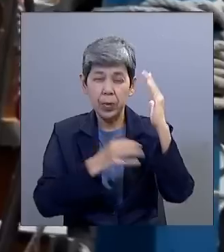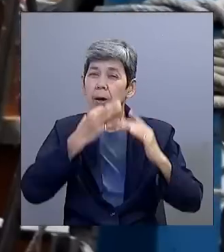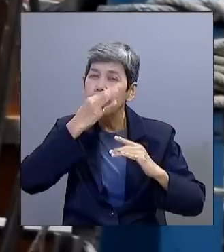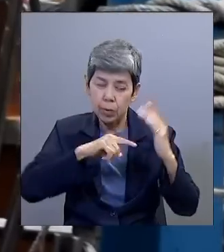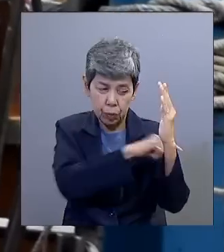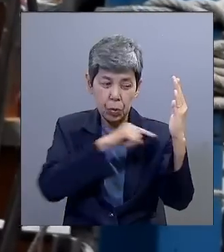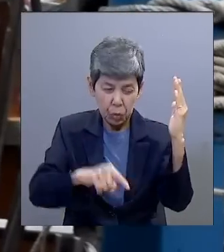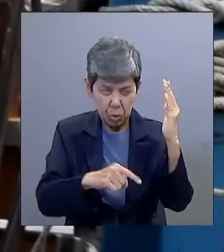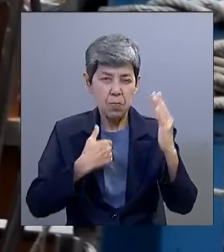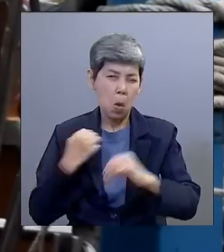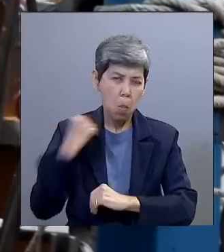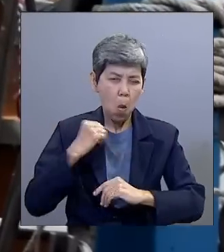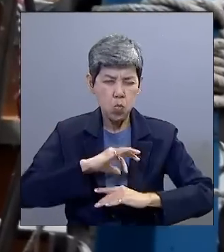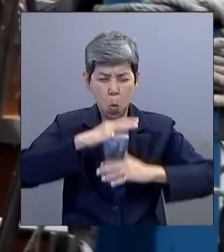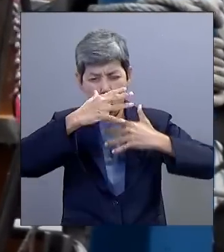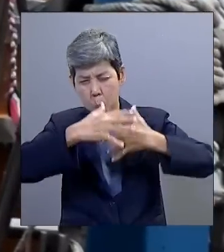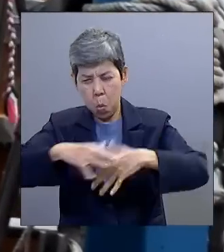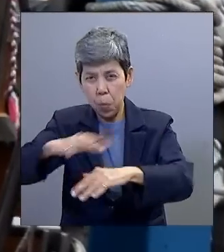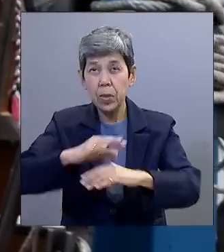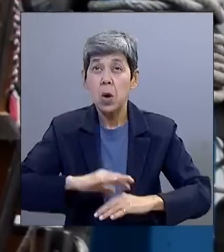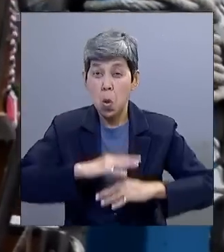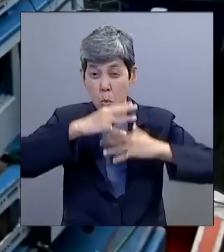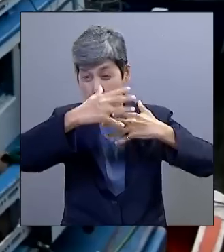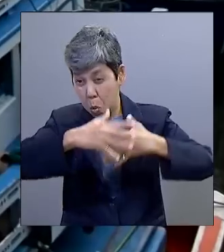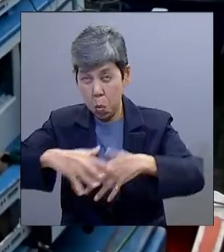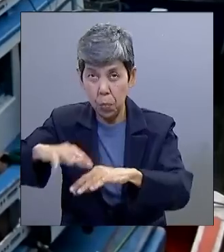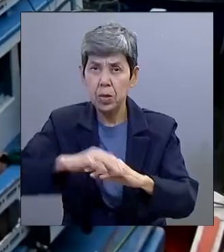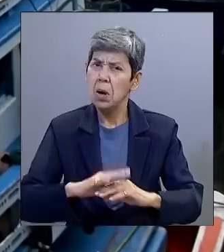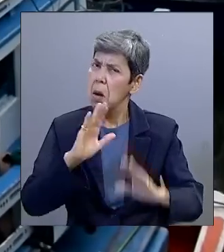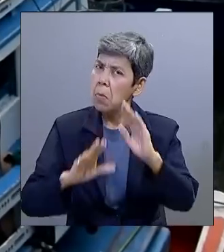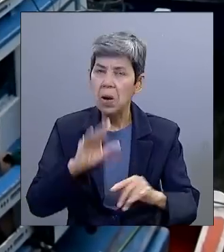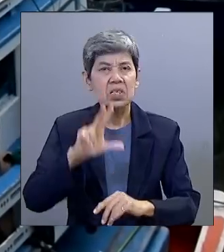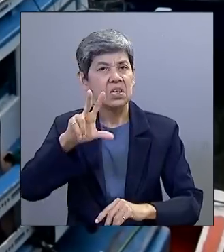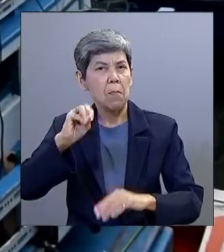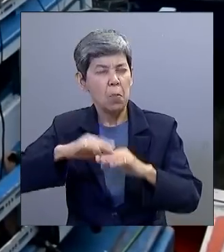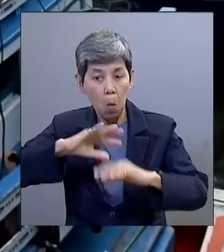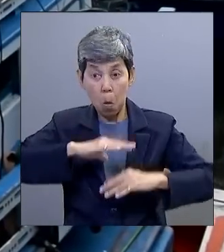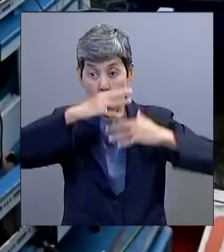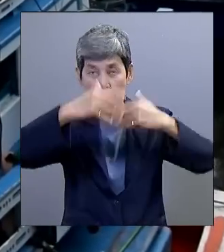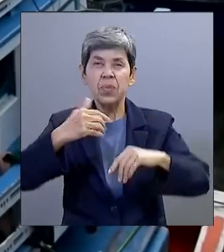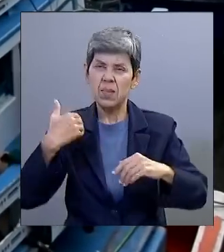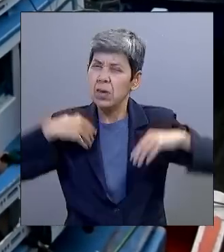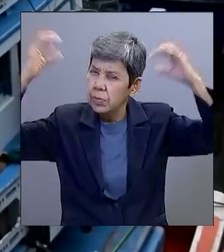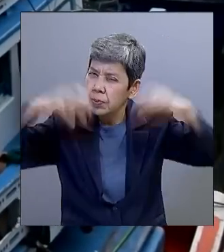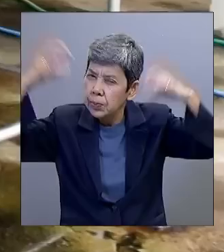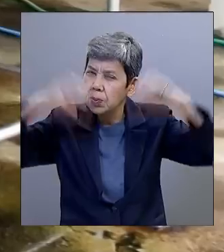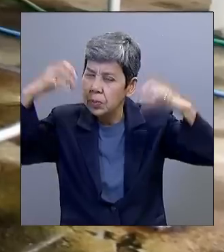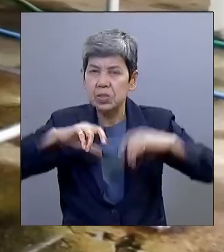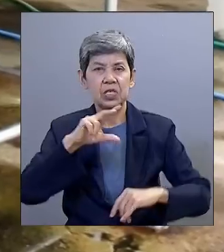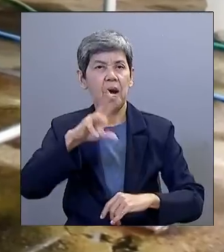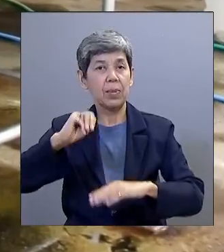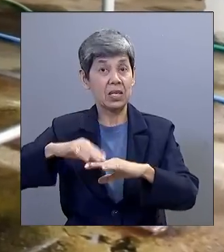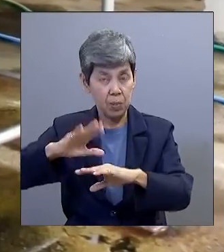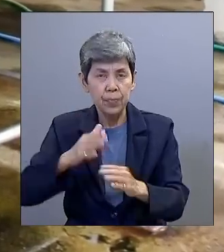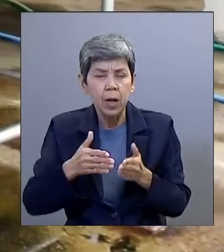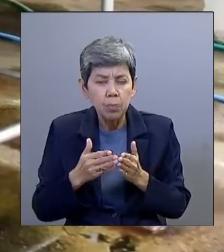ามันยังมีกำลังแรงอยู่นะคะคลื่นจะสูงมากกว่า3เมตรได้ในช่วงที่มีฝนฟ้าคะนองก็ขอ